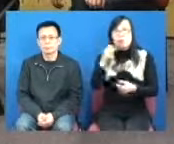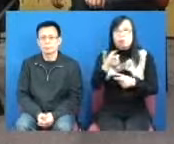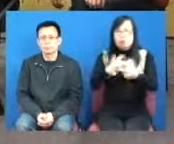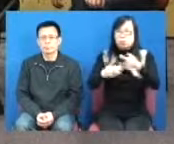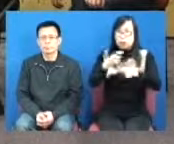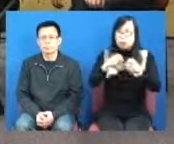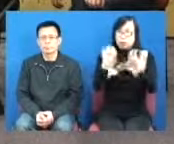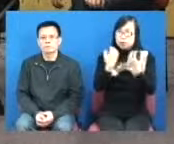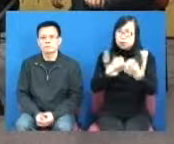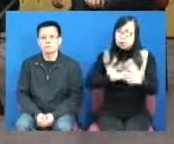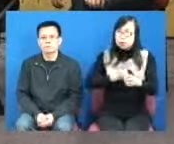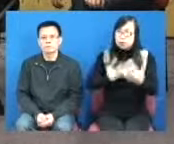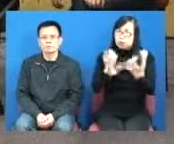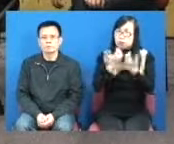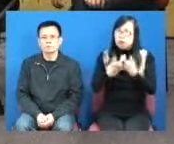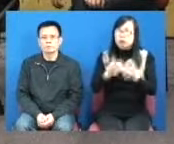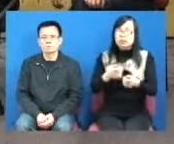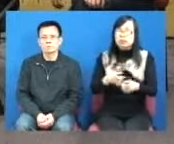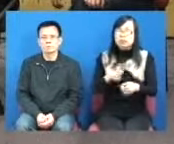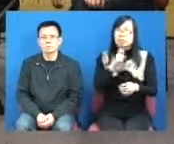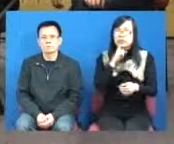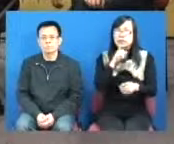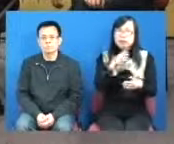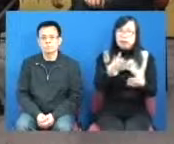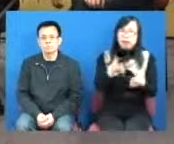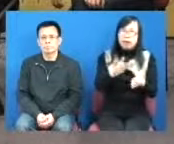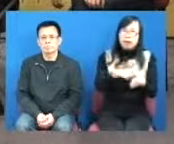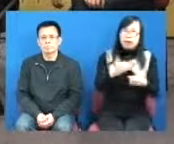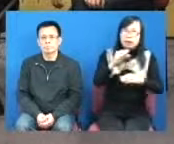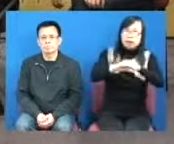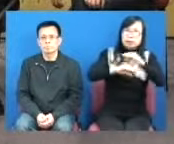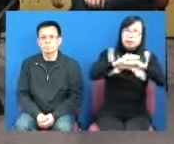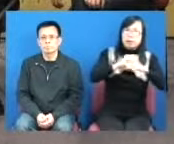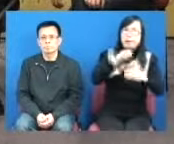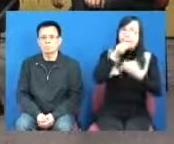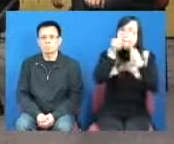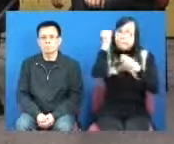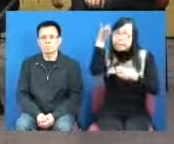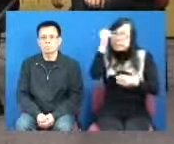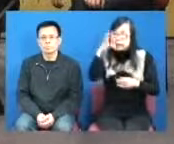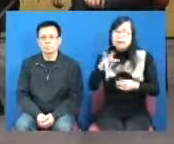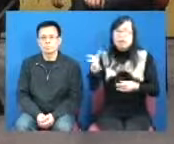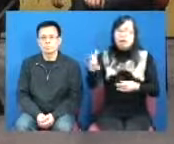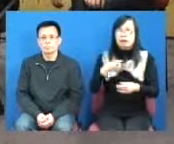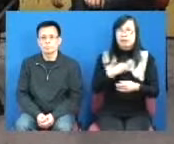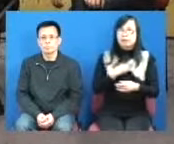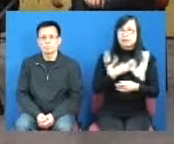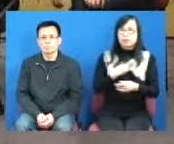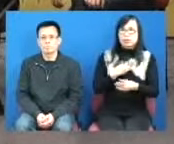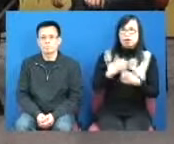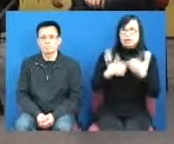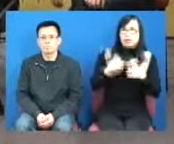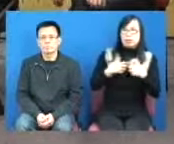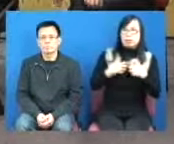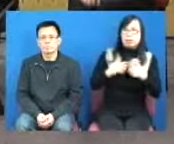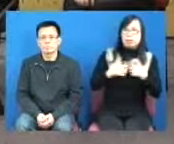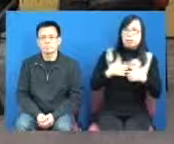然後突然間建制派給你一些意見你便說我便急就張